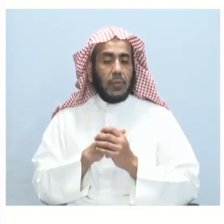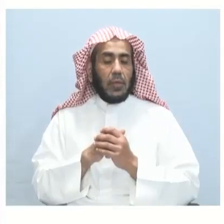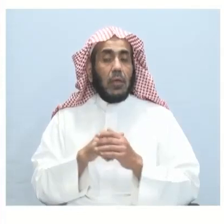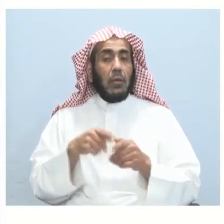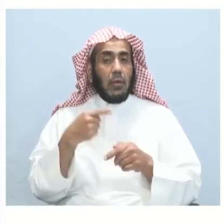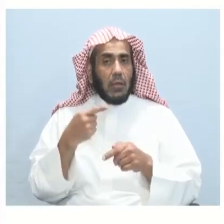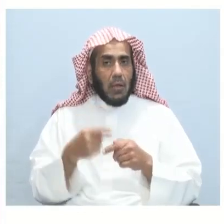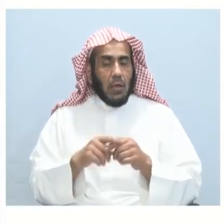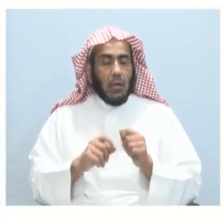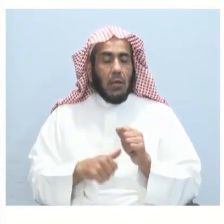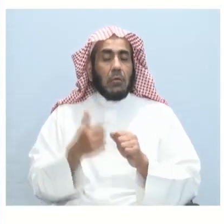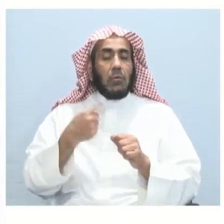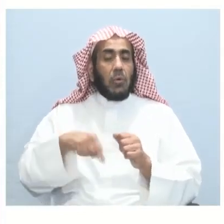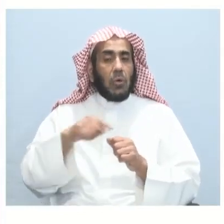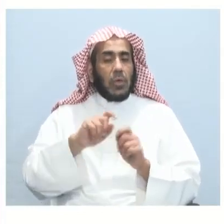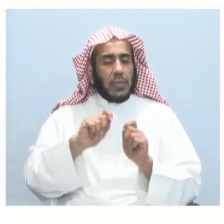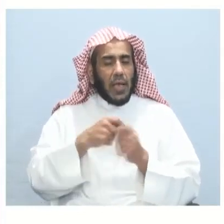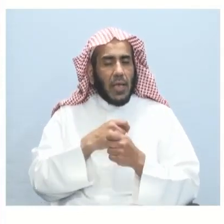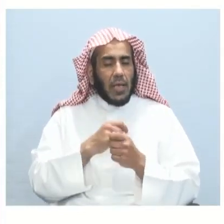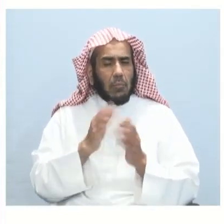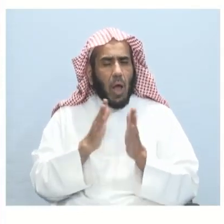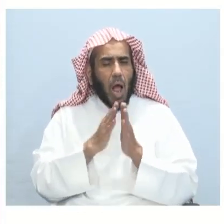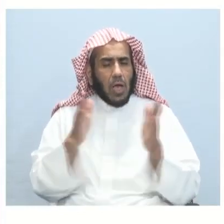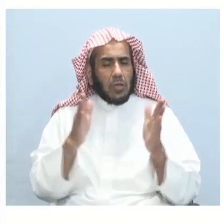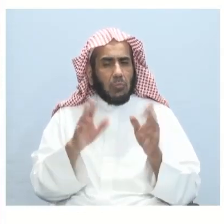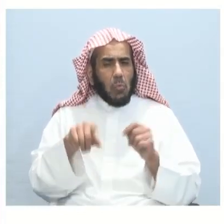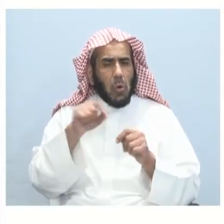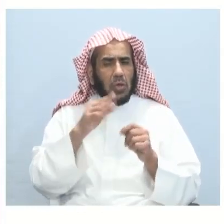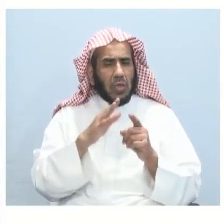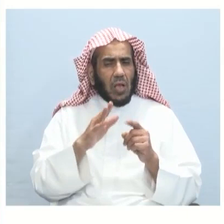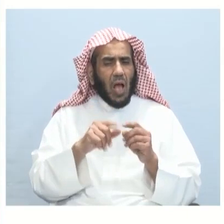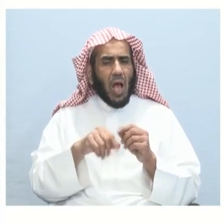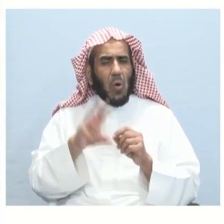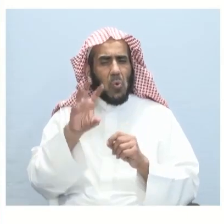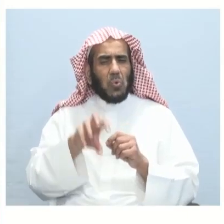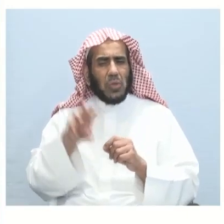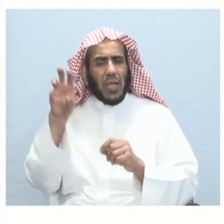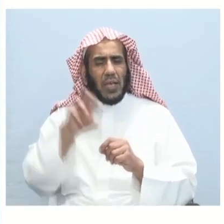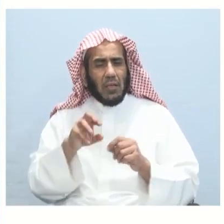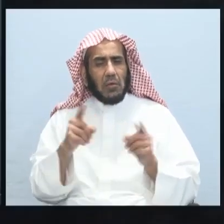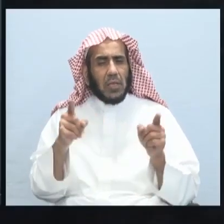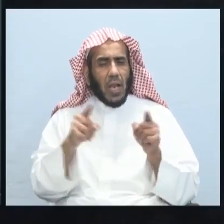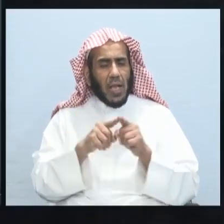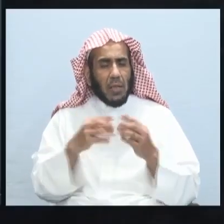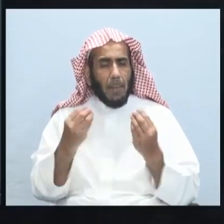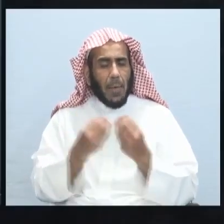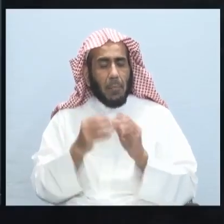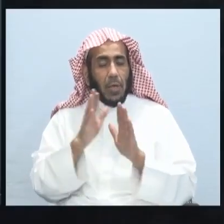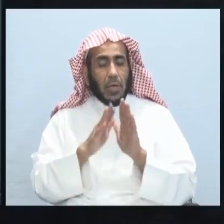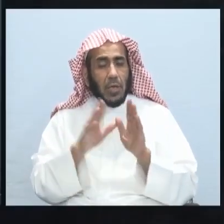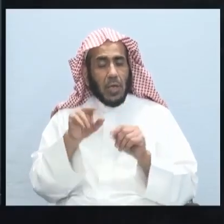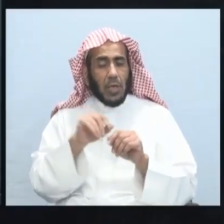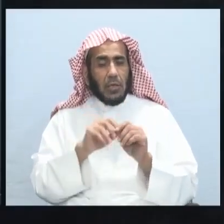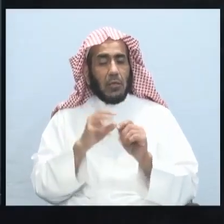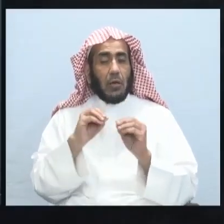ايضا يمكننا تغيير حجم المخطط او تحريك ليتناسب مع البيانات كما ايضا ذكرنا